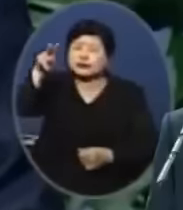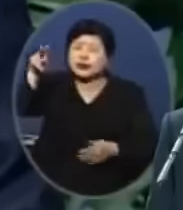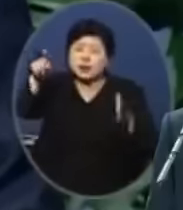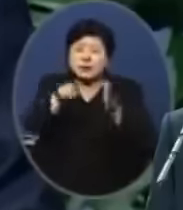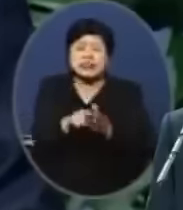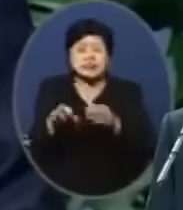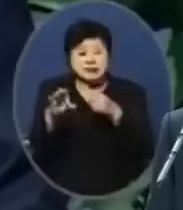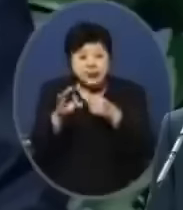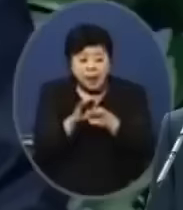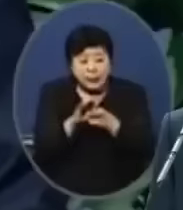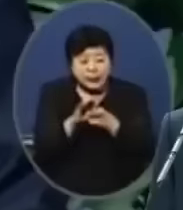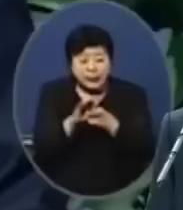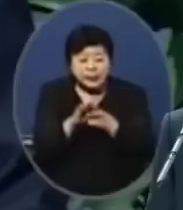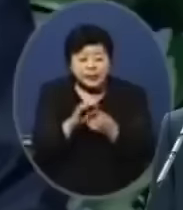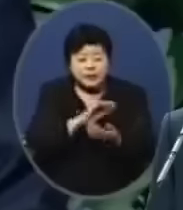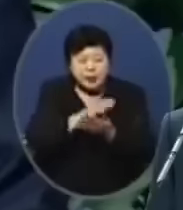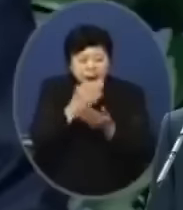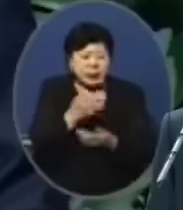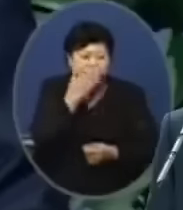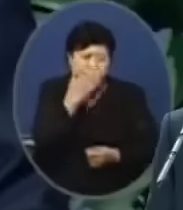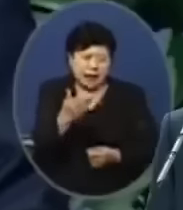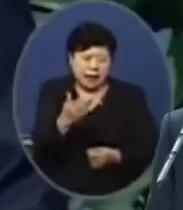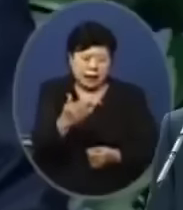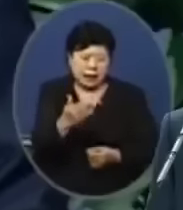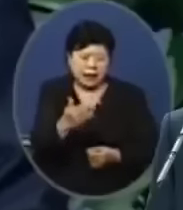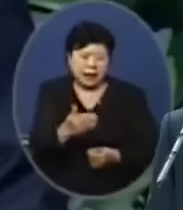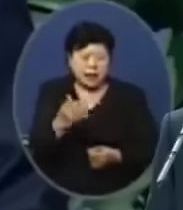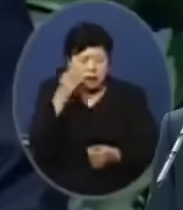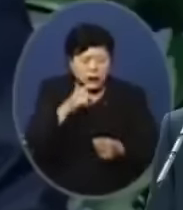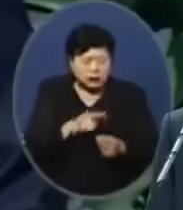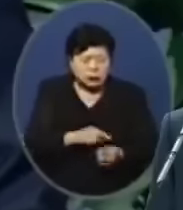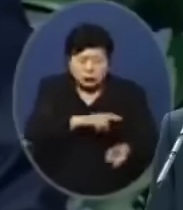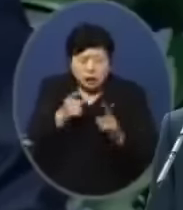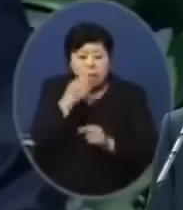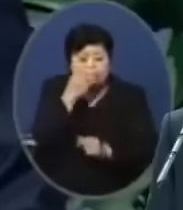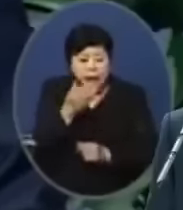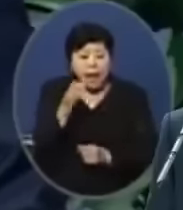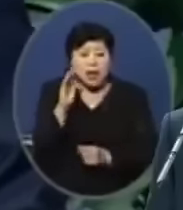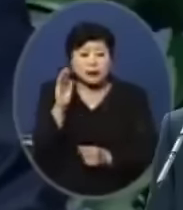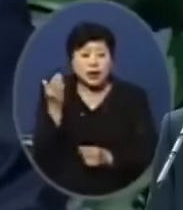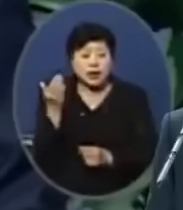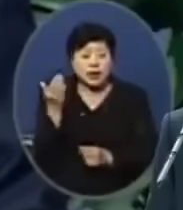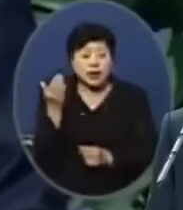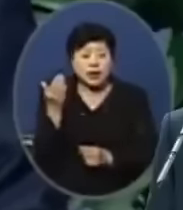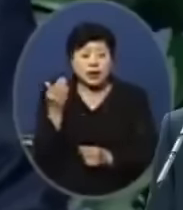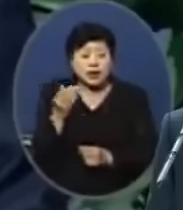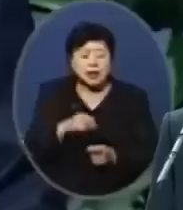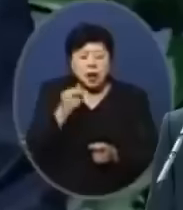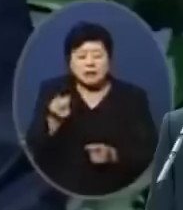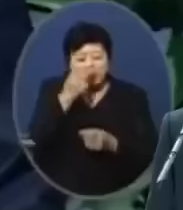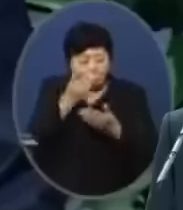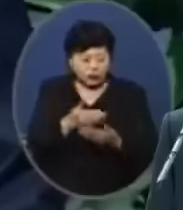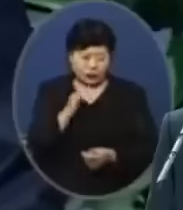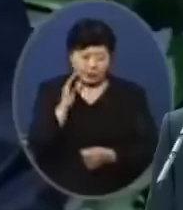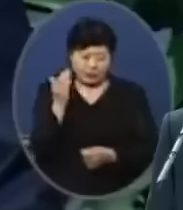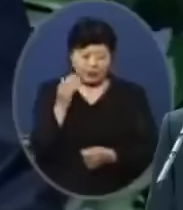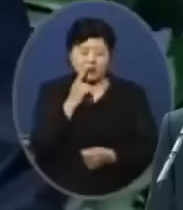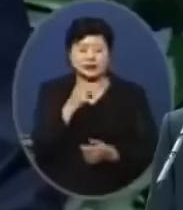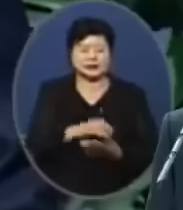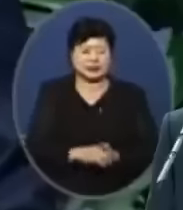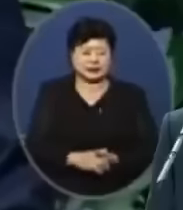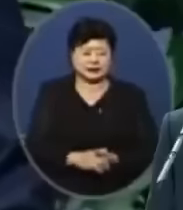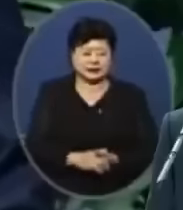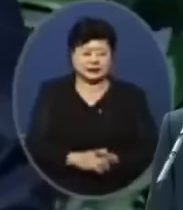믿는 자마다 변화받아서 영적으로 살아나게 될 것이다, 영생을 얻게 될 것이다, 그렇게 말한